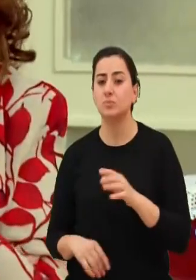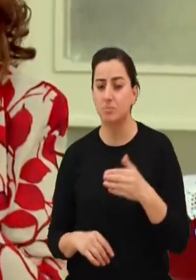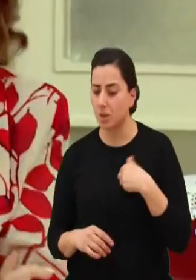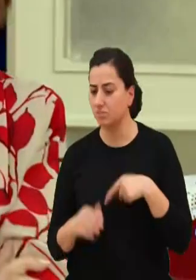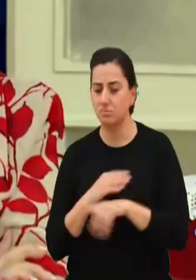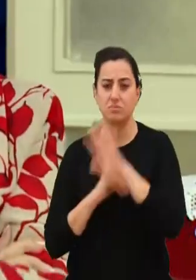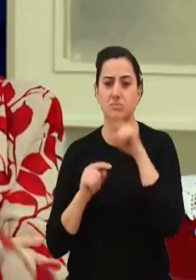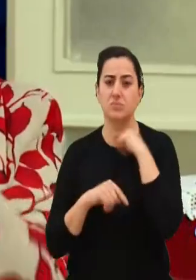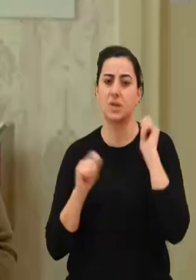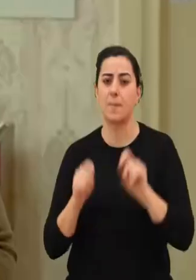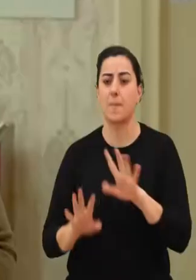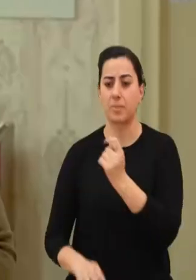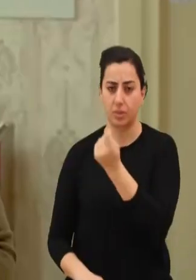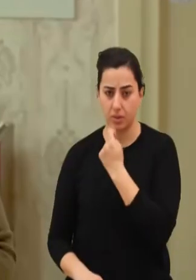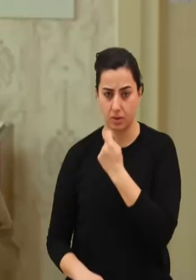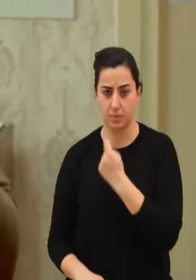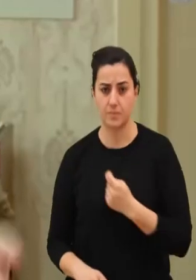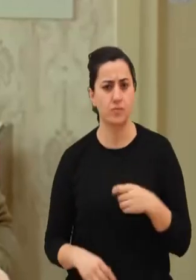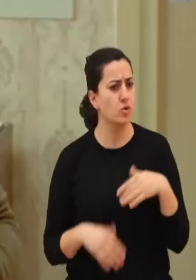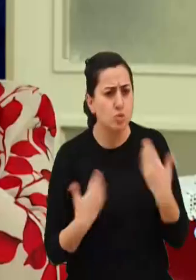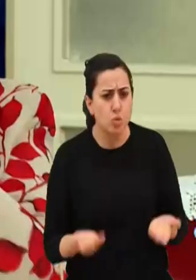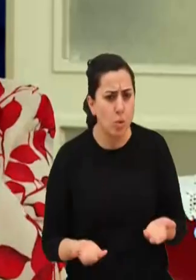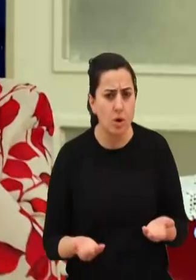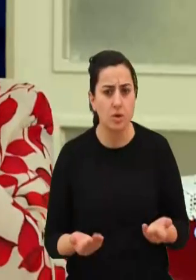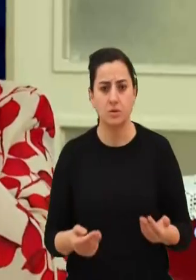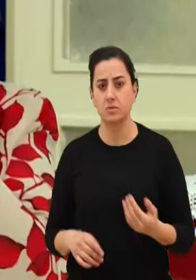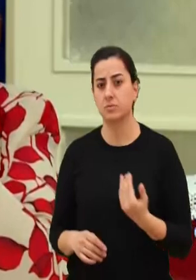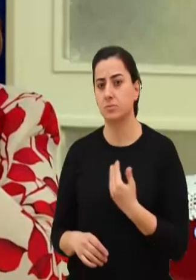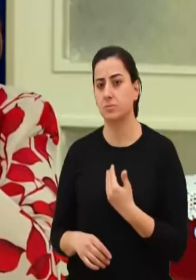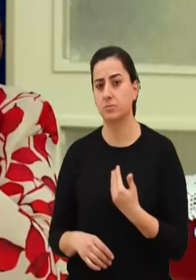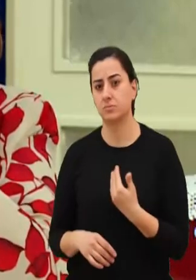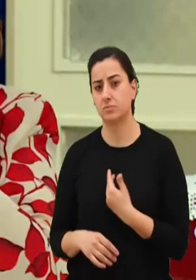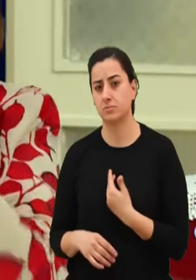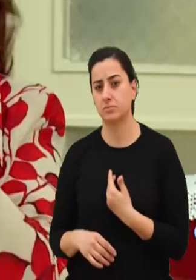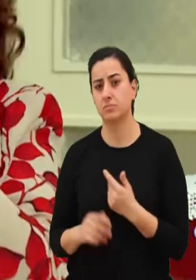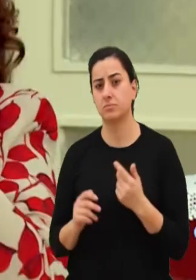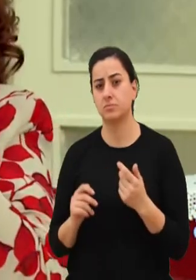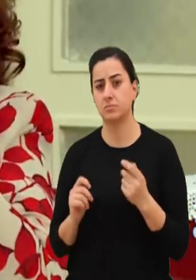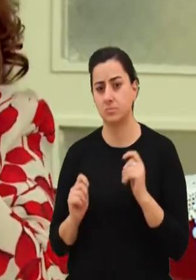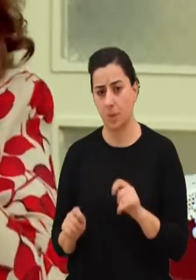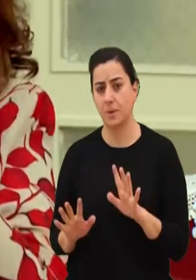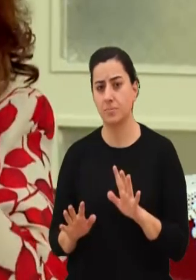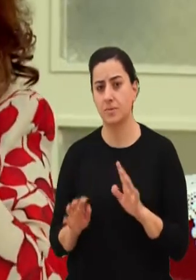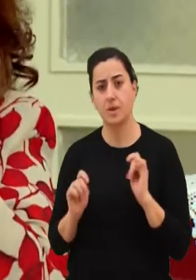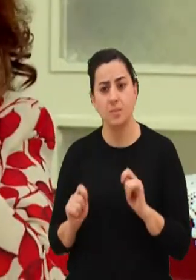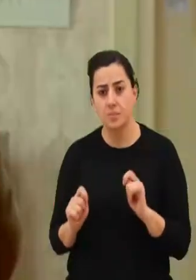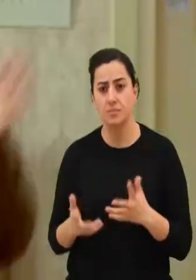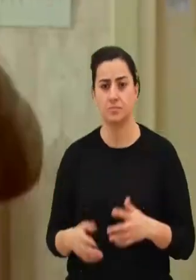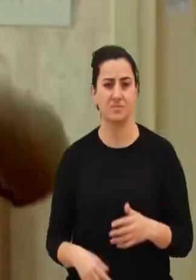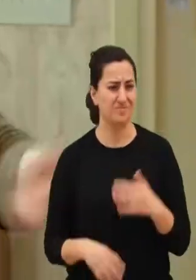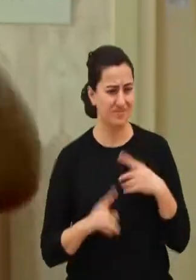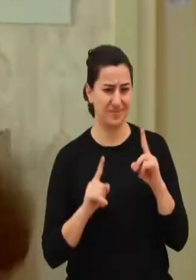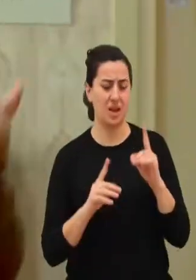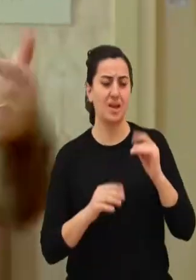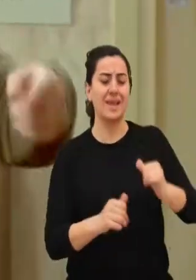şey yapar mıyım dedi. Sonra? Yapmam dedi. Ama yapar. Hayır, bir dakika şu.